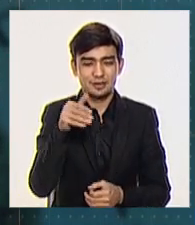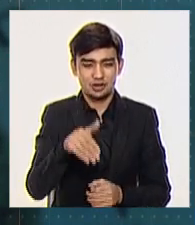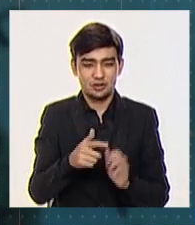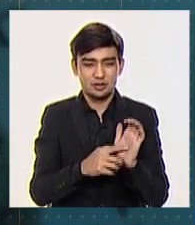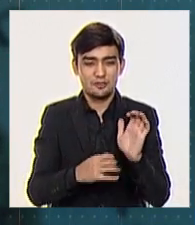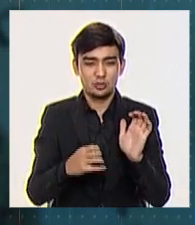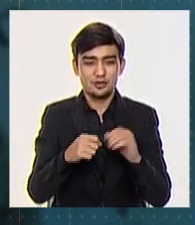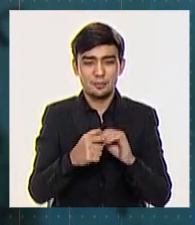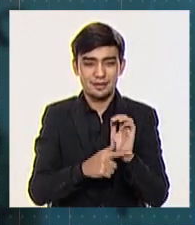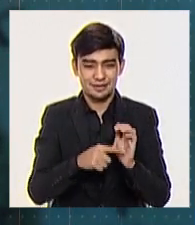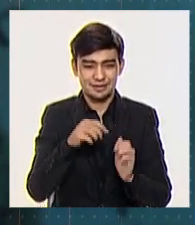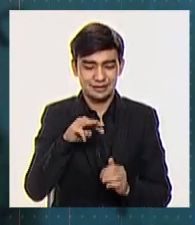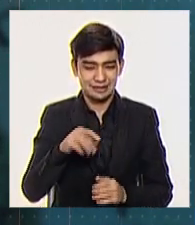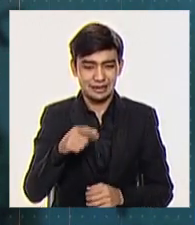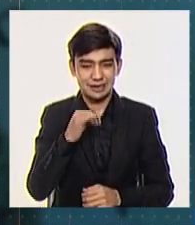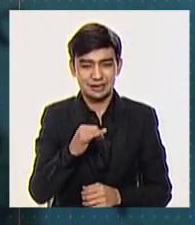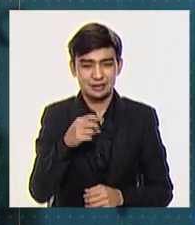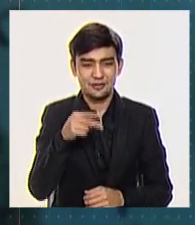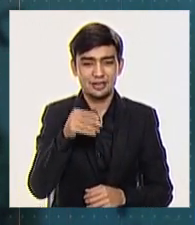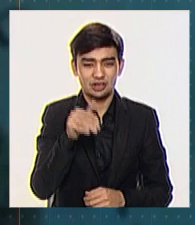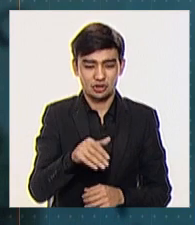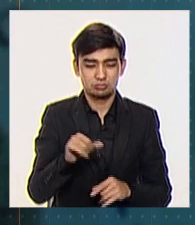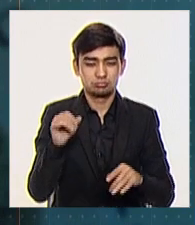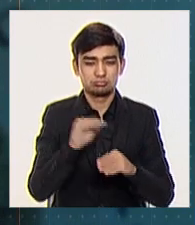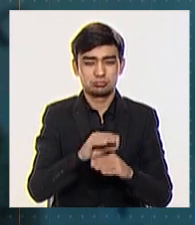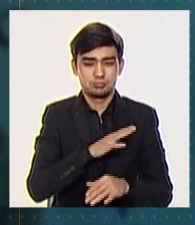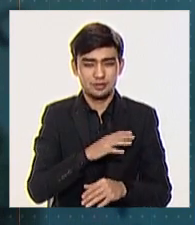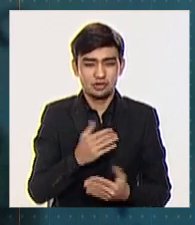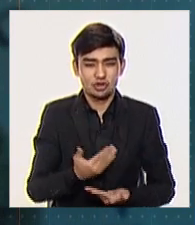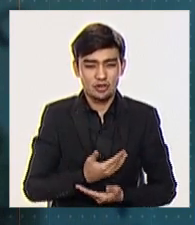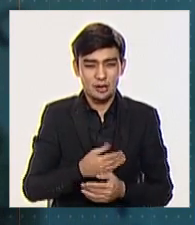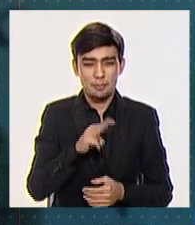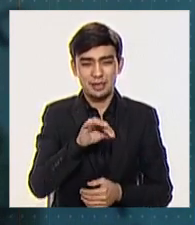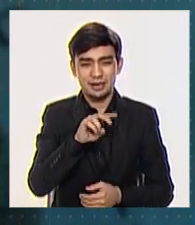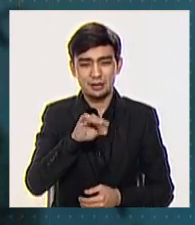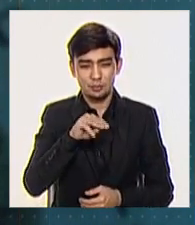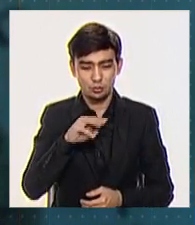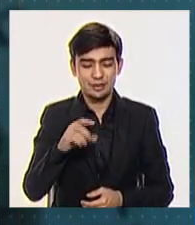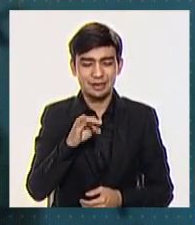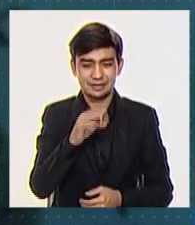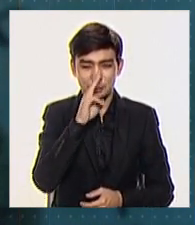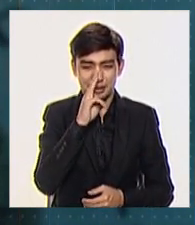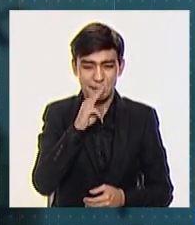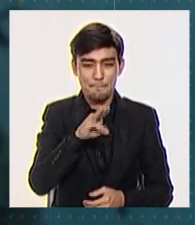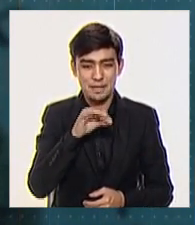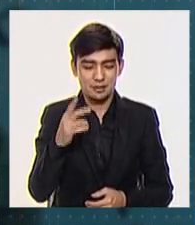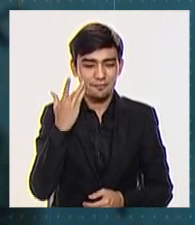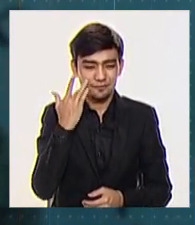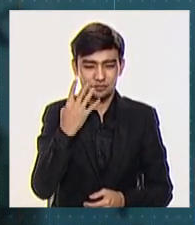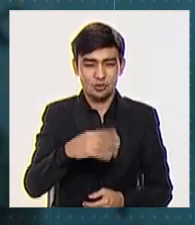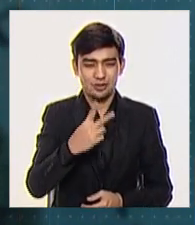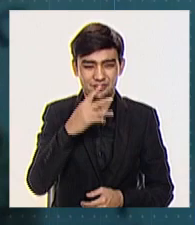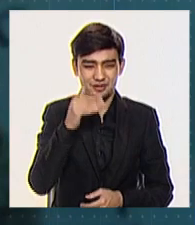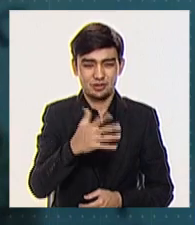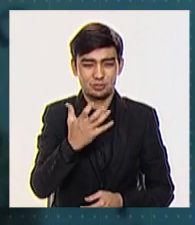2917 тенге. Менее чем на 2000 увеличился прожиточный минимум, а вот минимальная зарплата осталась прежней –